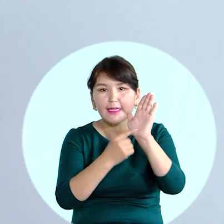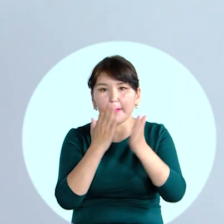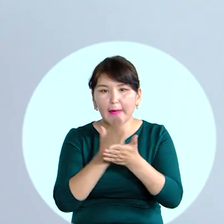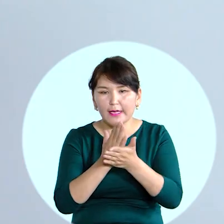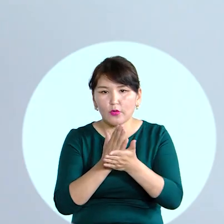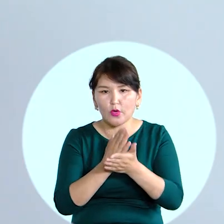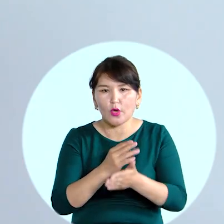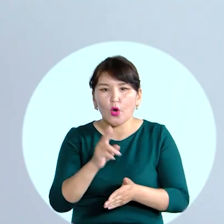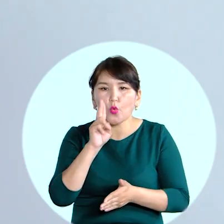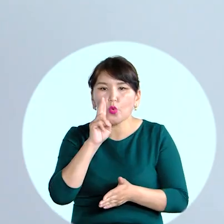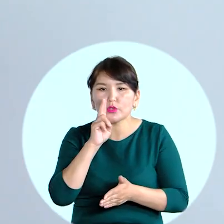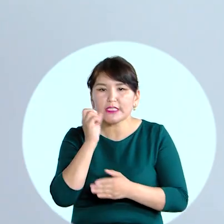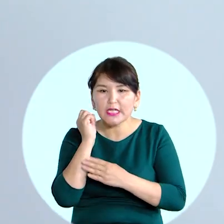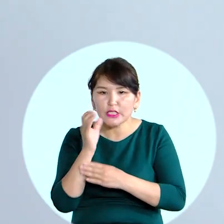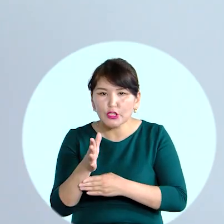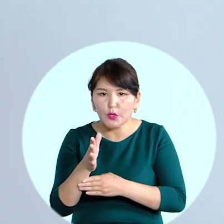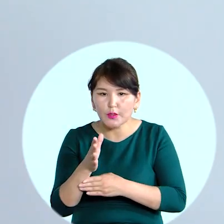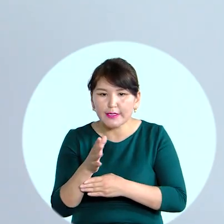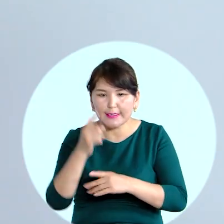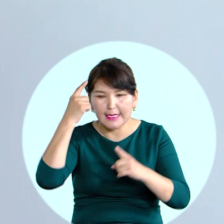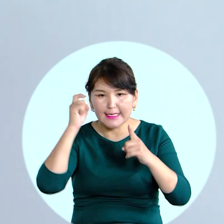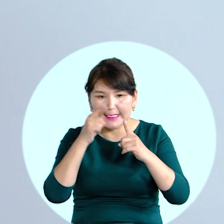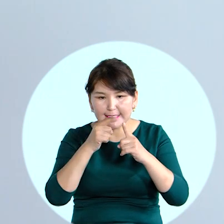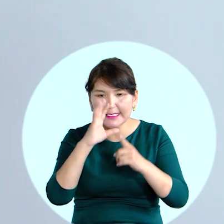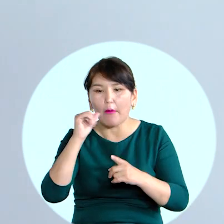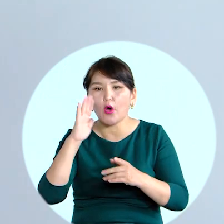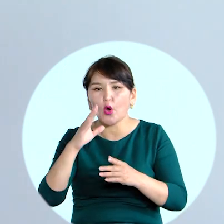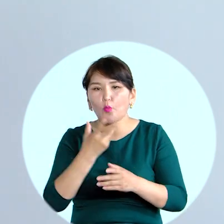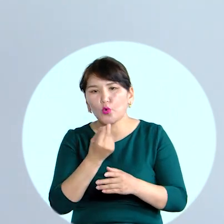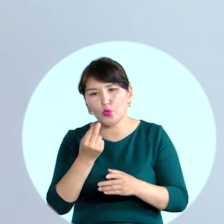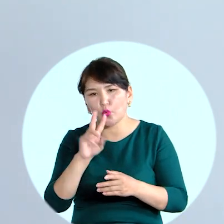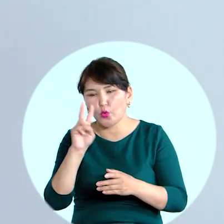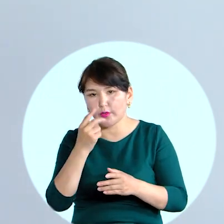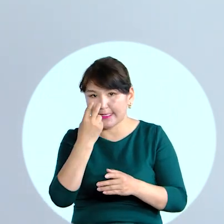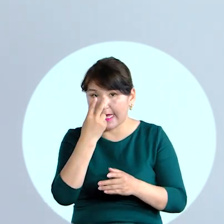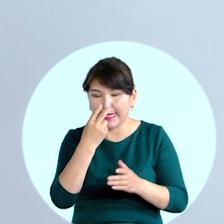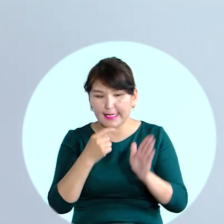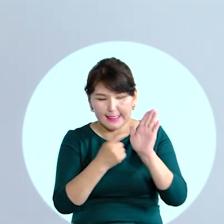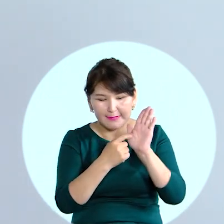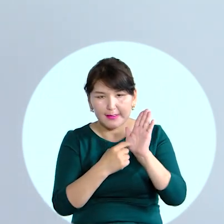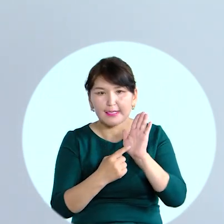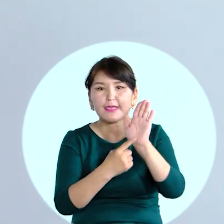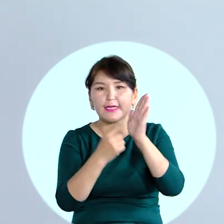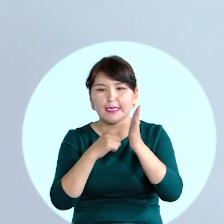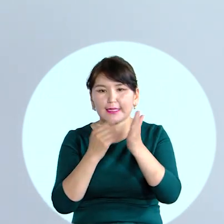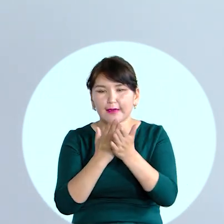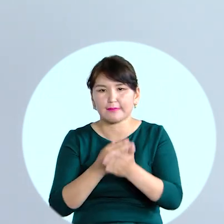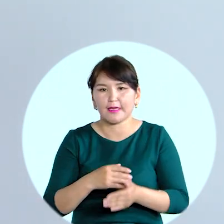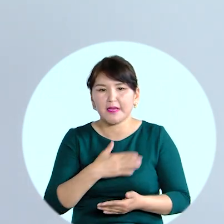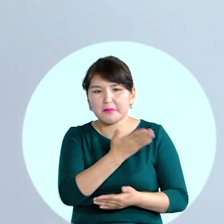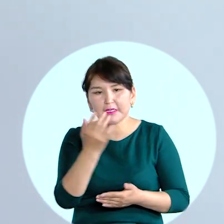Өөрөөр хэлбэл энэ сав маань өөрөө хүнсний зориултад сав мөн үгүй юу гэдгийг батлах гол тэмдэг тэмдэглэгийг анхаарах хэрэгтэй байдаг. Бидний